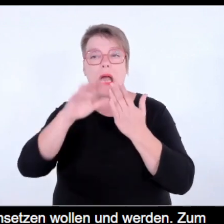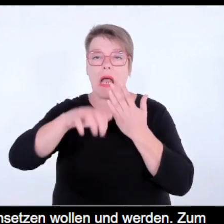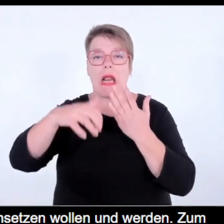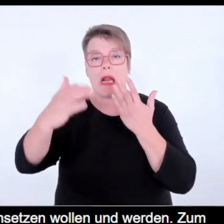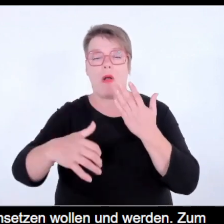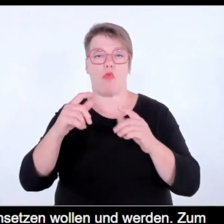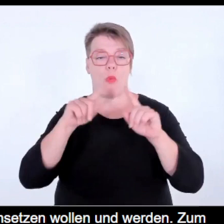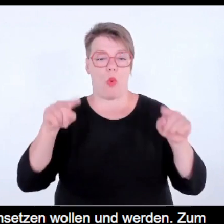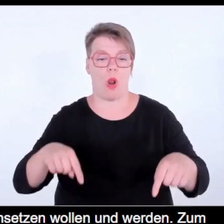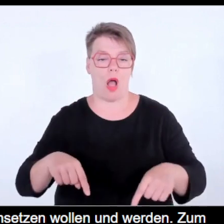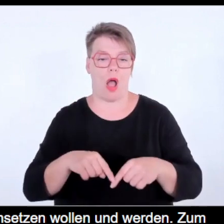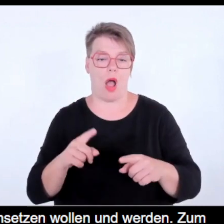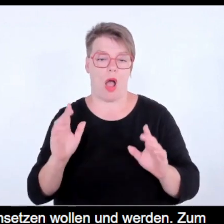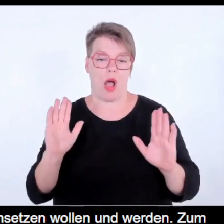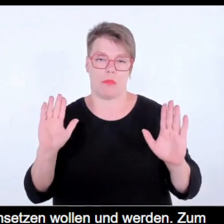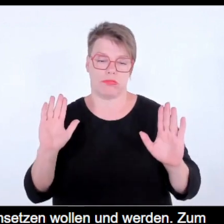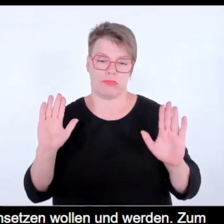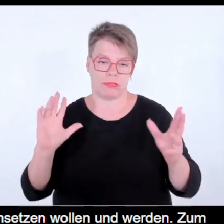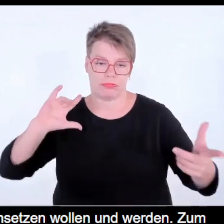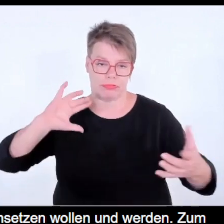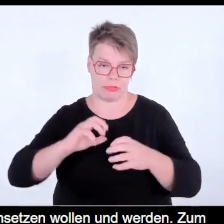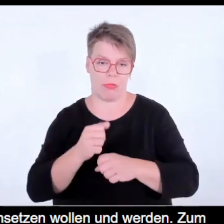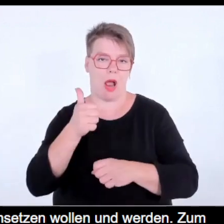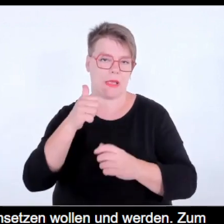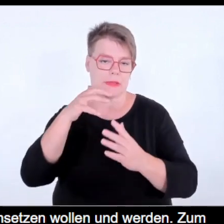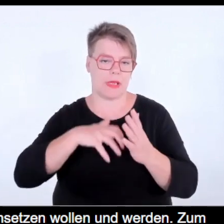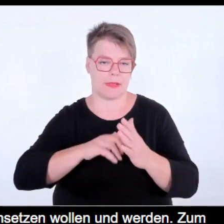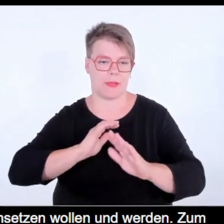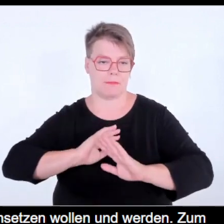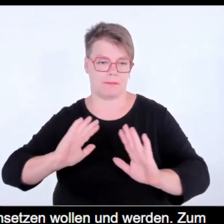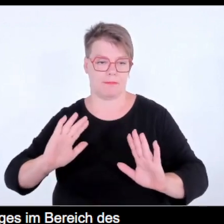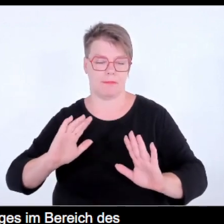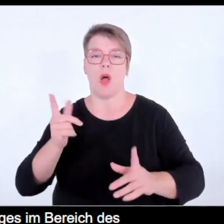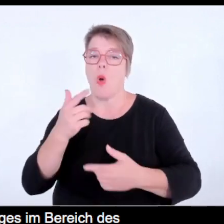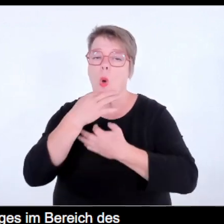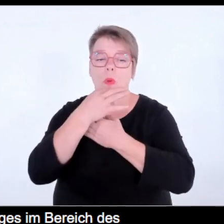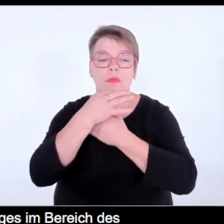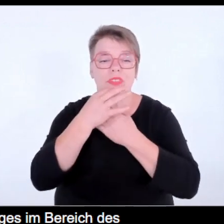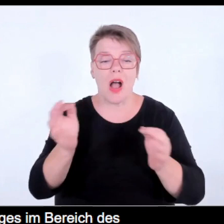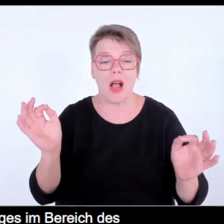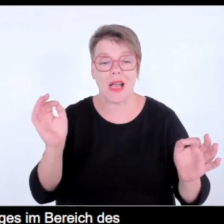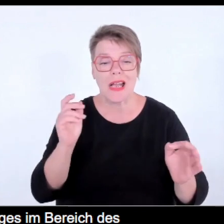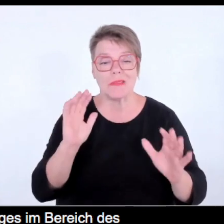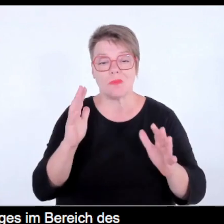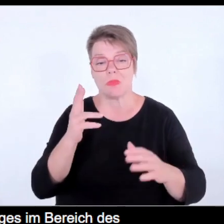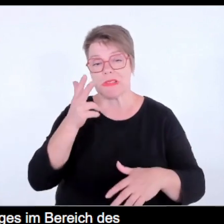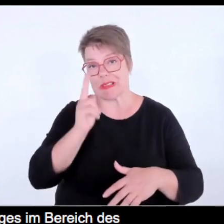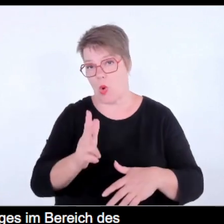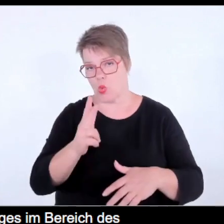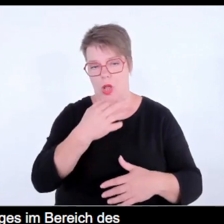Meine Auffassung ist, Lehrerinnen und Lehrer, die mehrere Jahre unterrichtet haben, denen sollten wir auch das Vertrauen schenken, dass sie das gut machen. Und deshalb